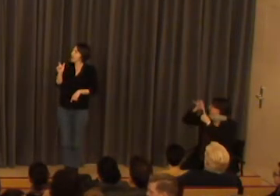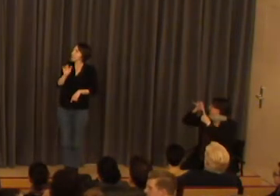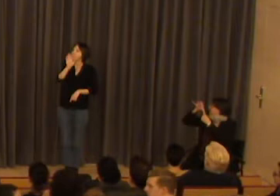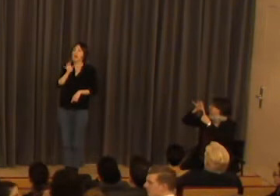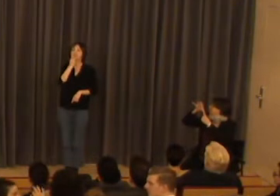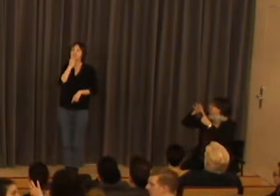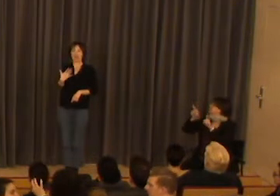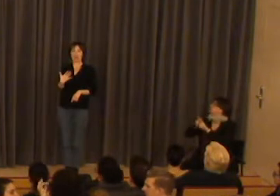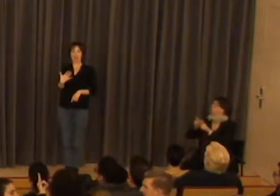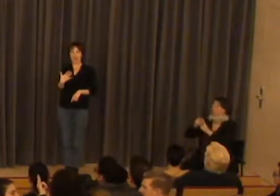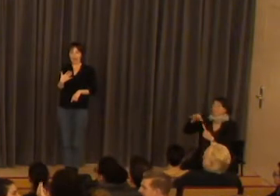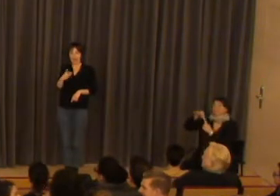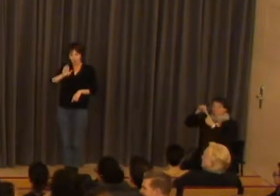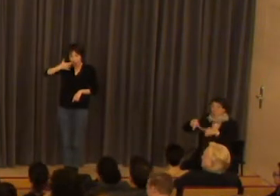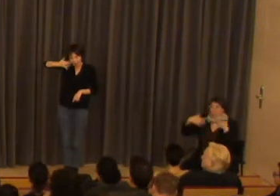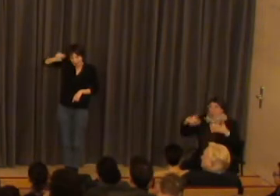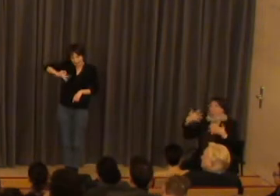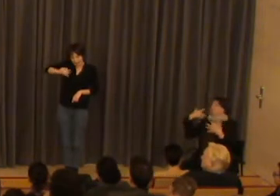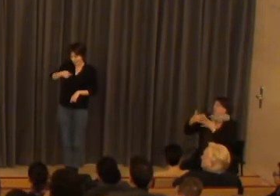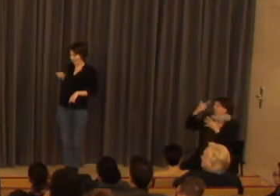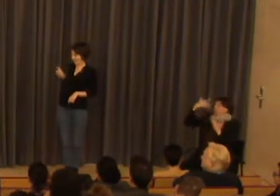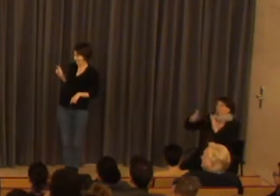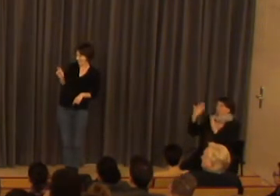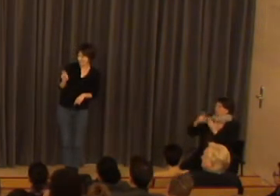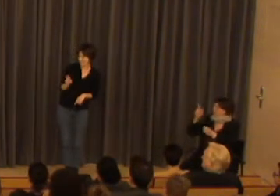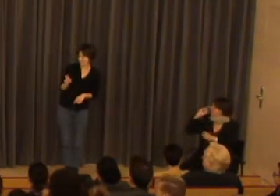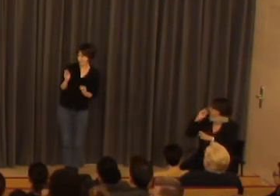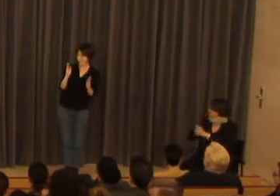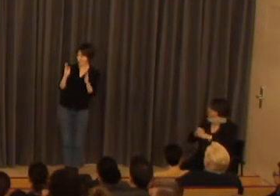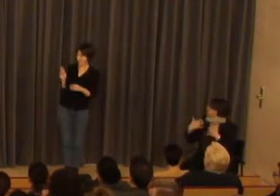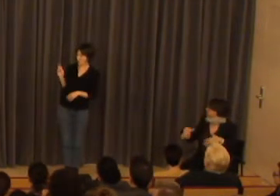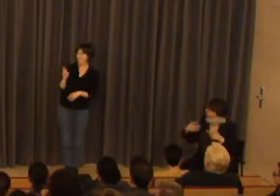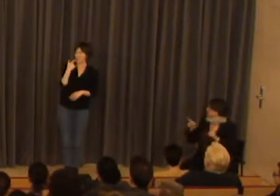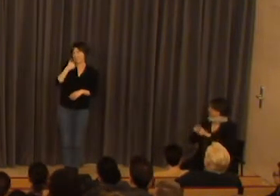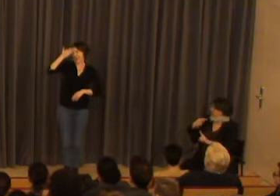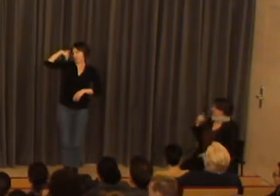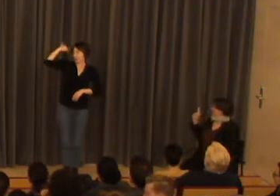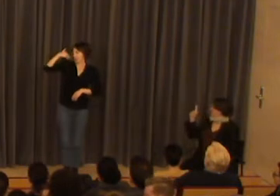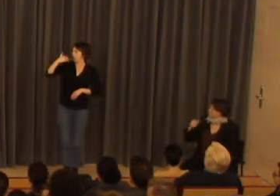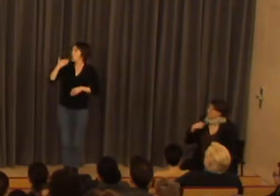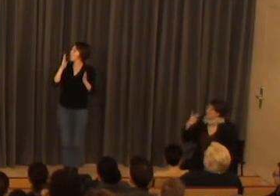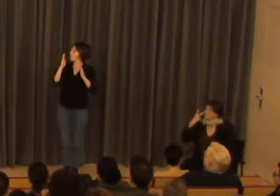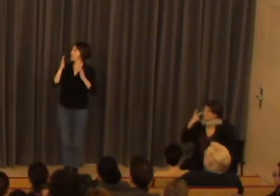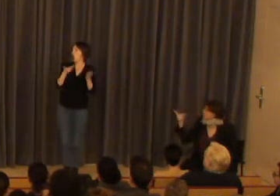la veritat és que quan veníem cap aquí, de fet, quan ens vau convidar a compartir